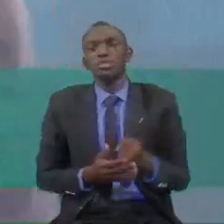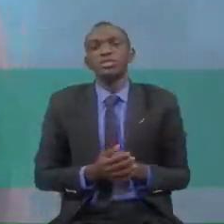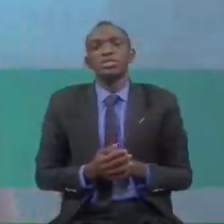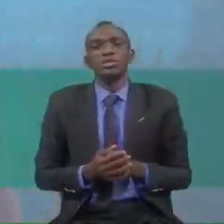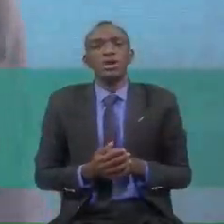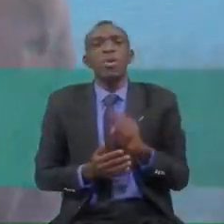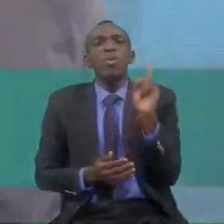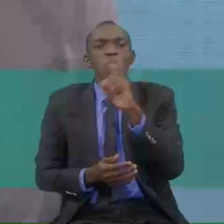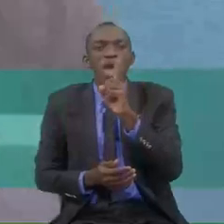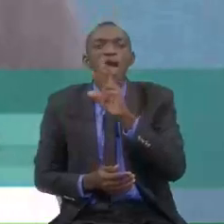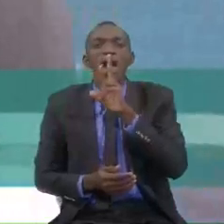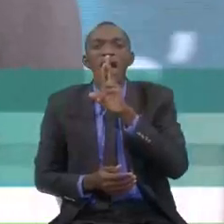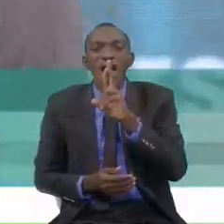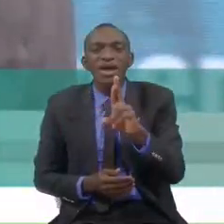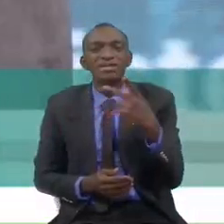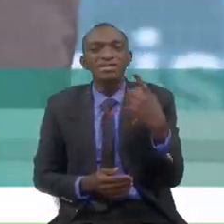Où sont les songes